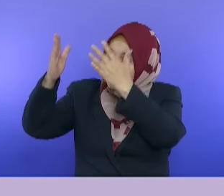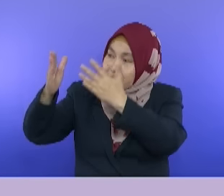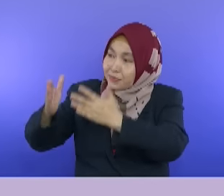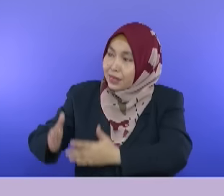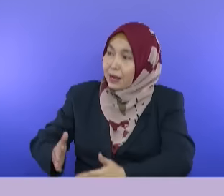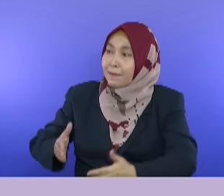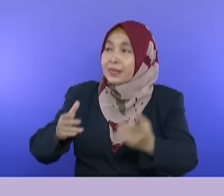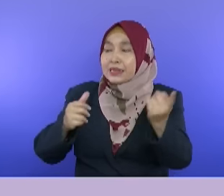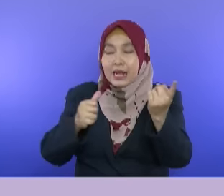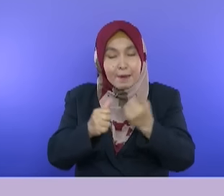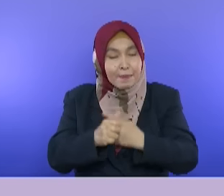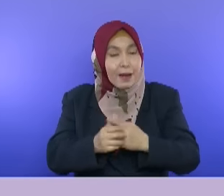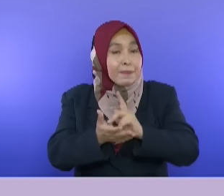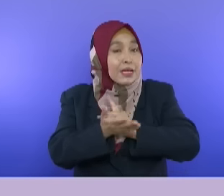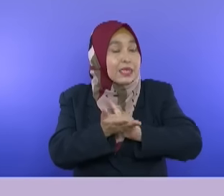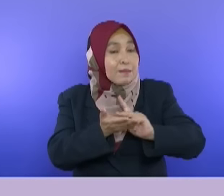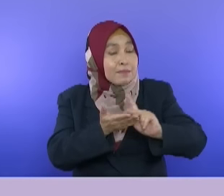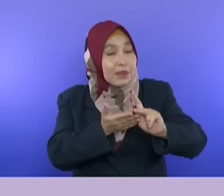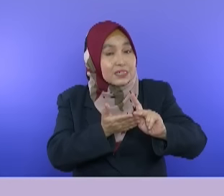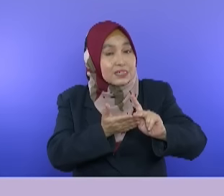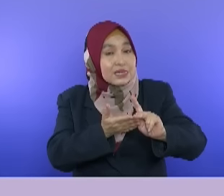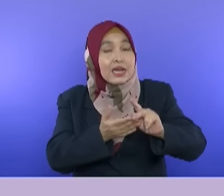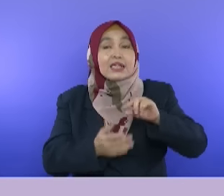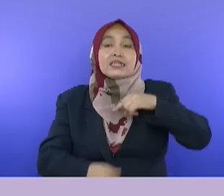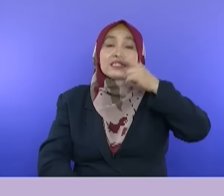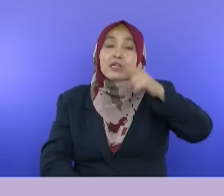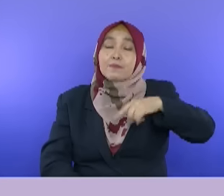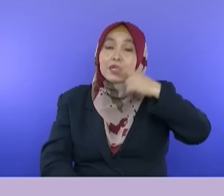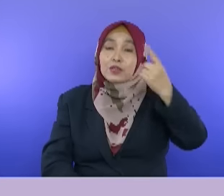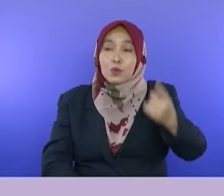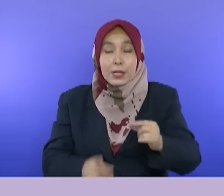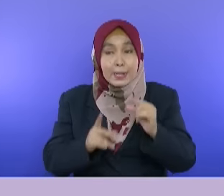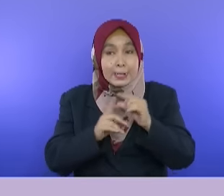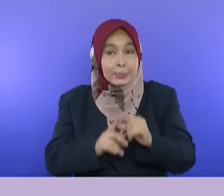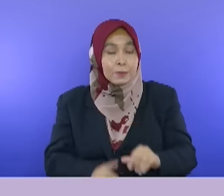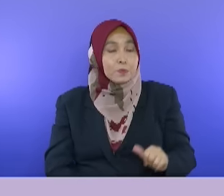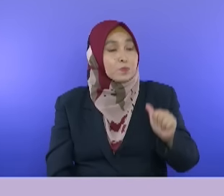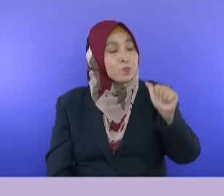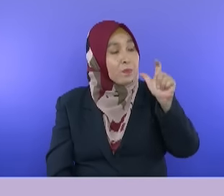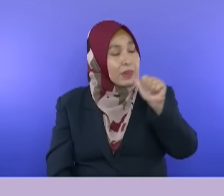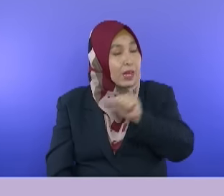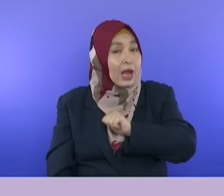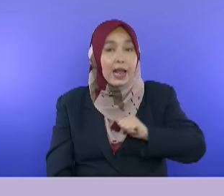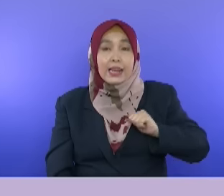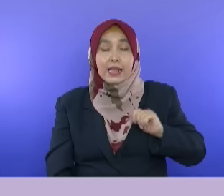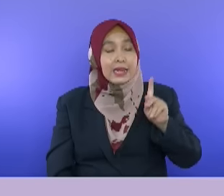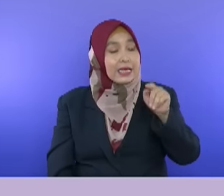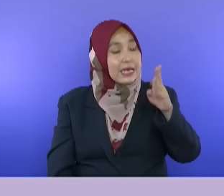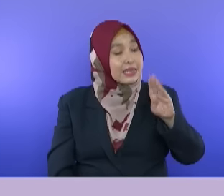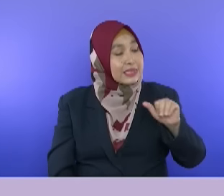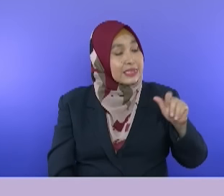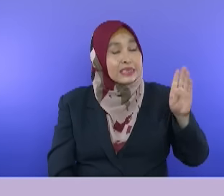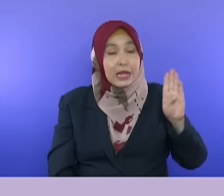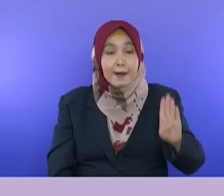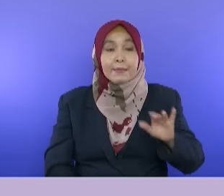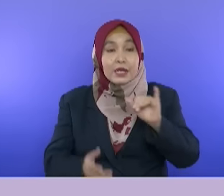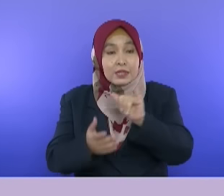berkemaskan sebutan kalimah ahlil kitab adalah huruf